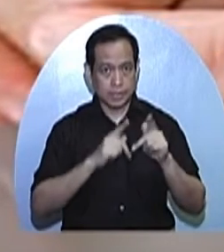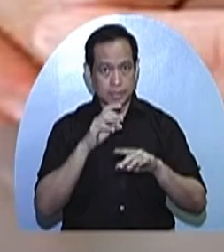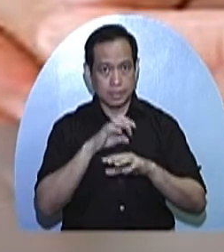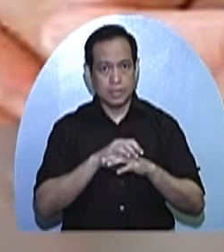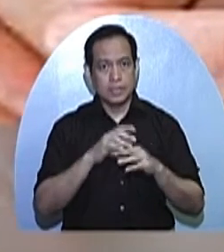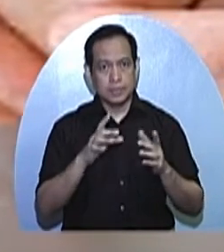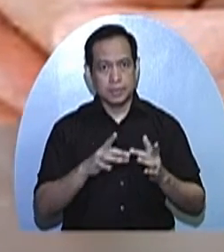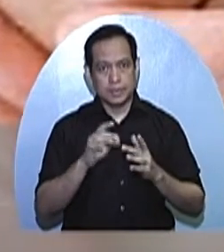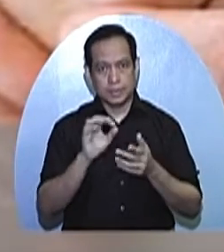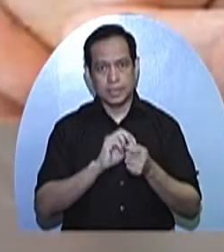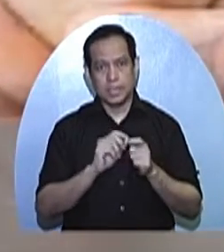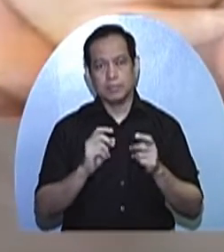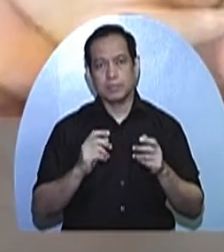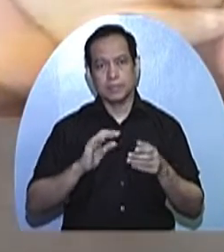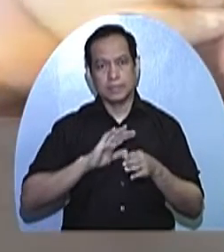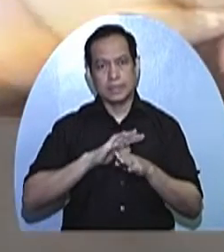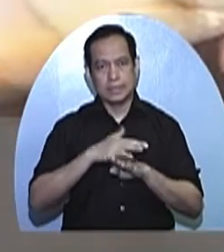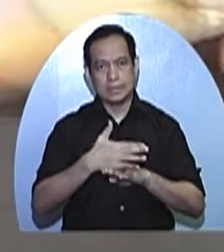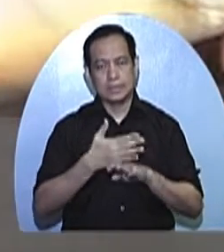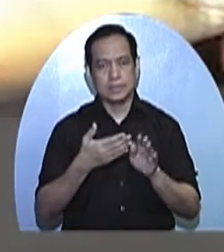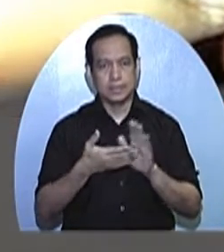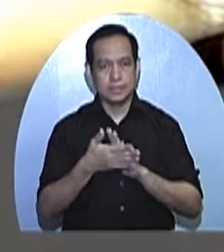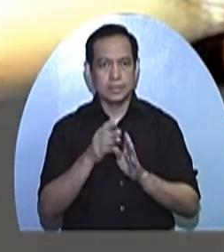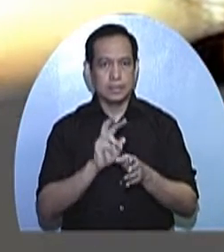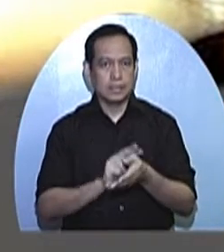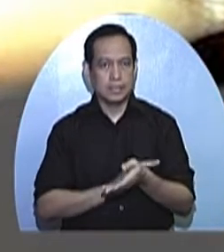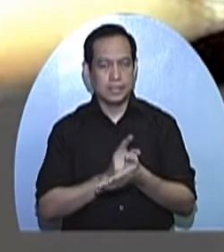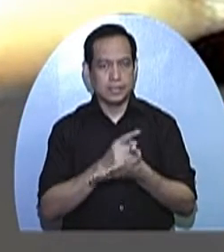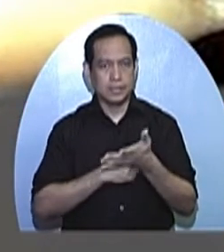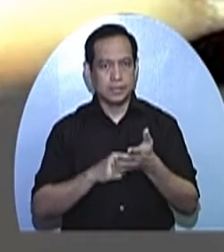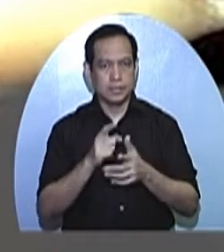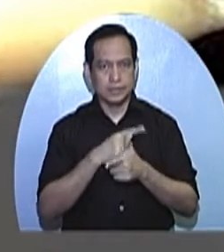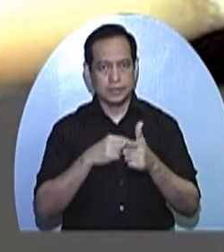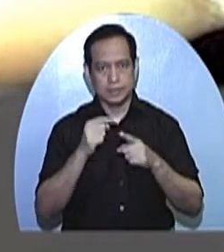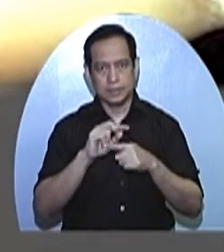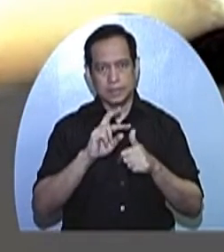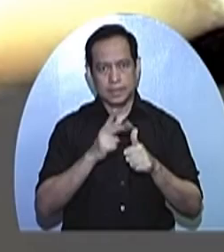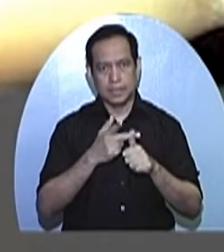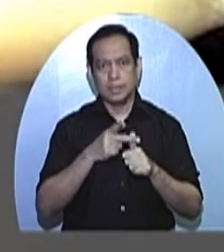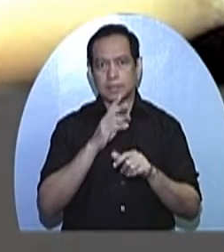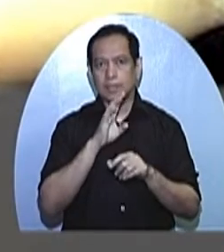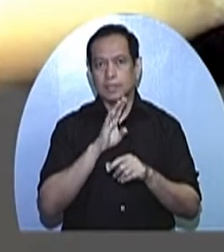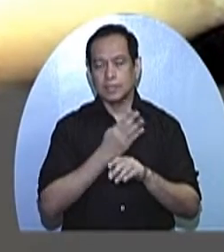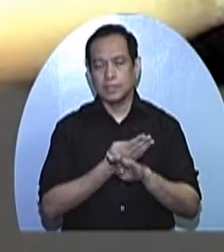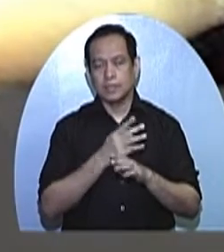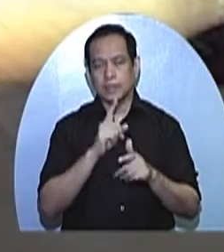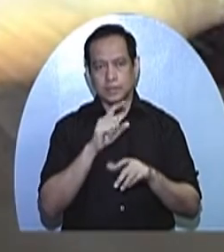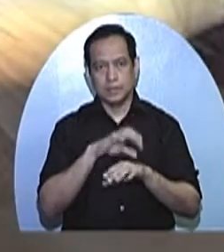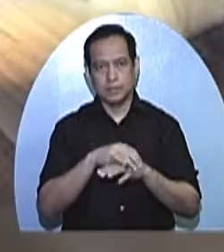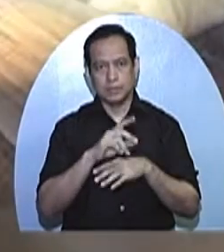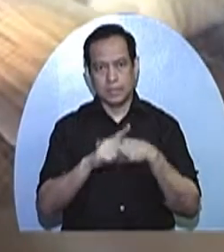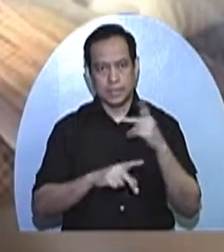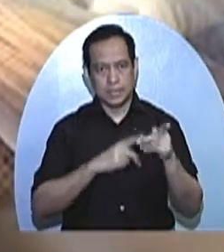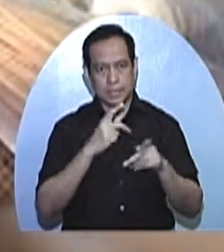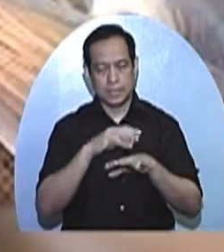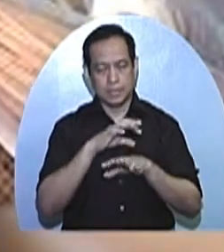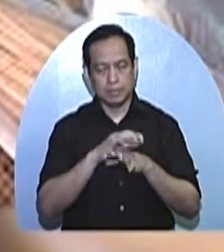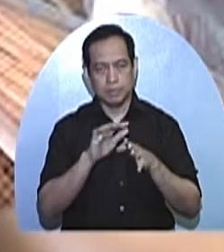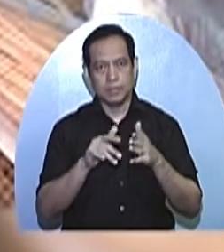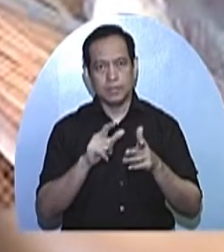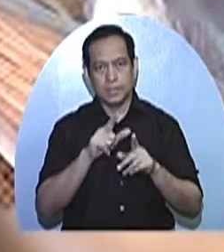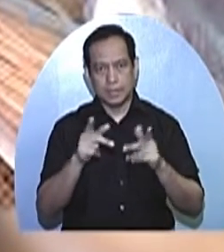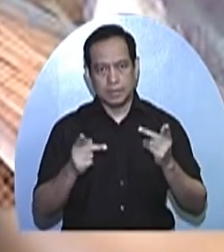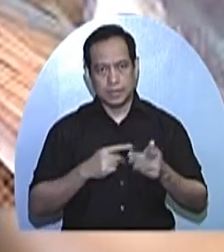may naiipit itong nerve o ugat. Nakadepende ang paggamot ng primary bone tumor sa uri ng bukol, lokasyon at kung